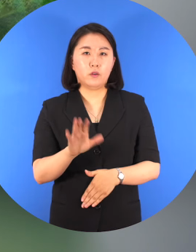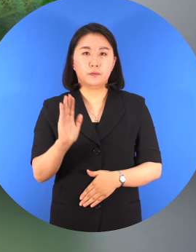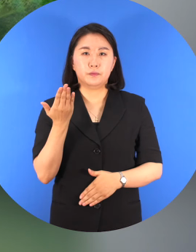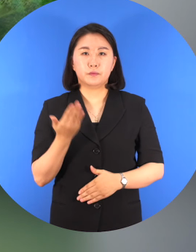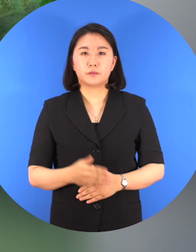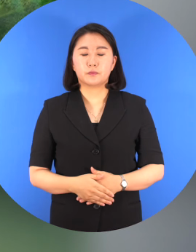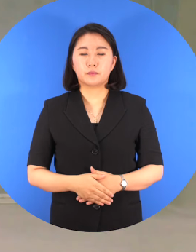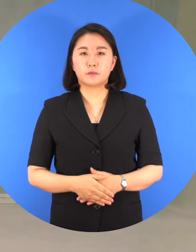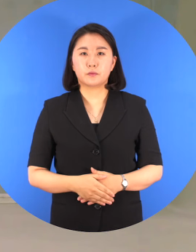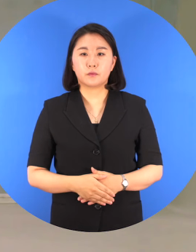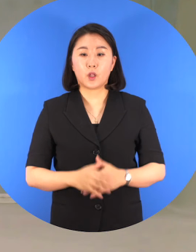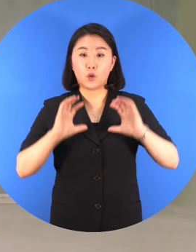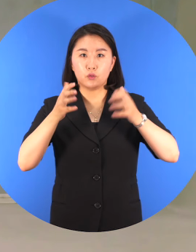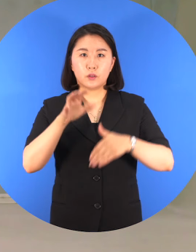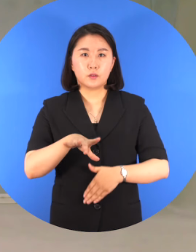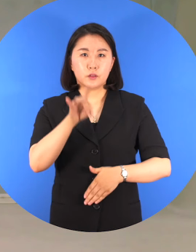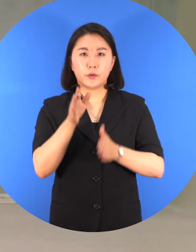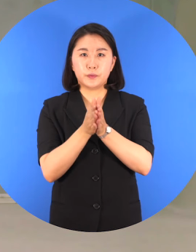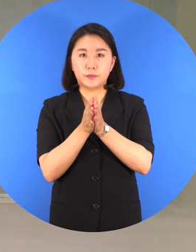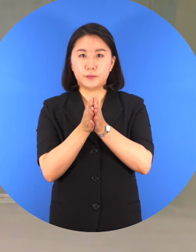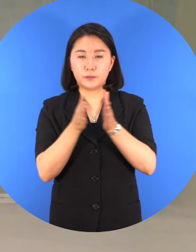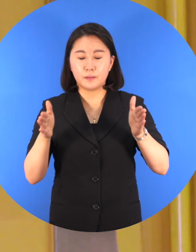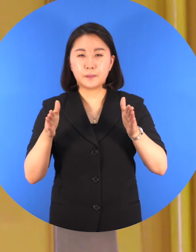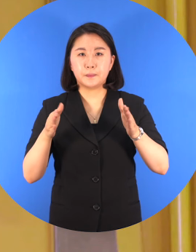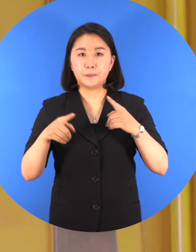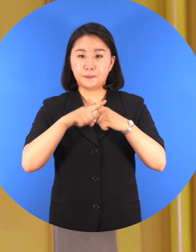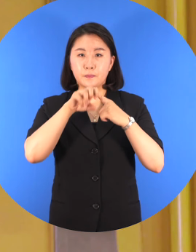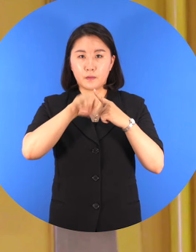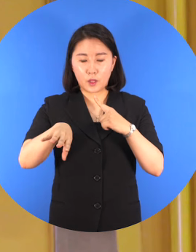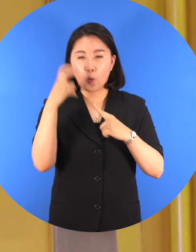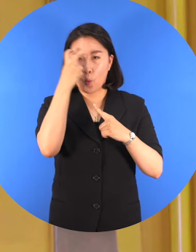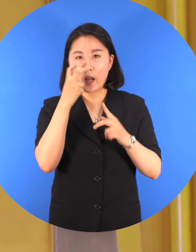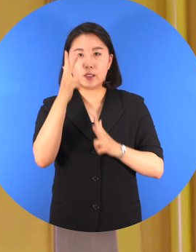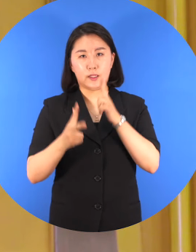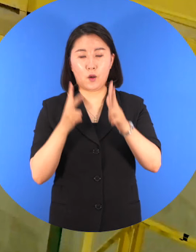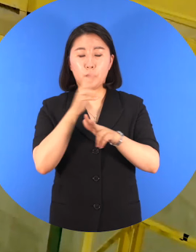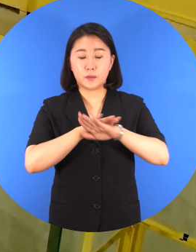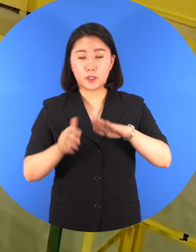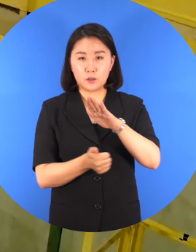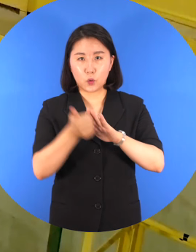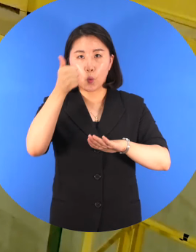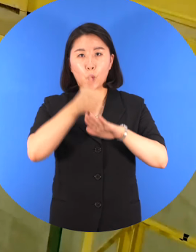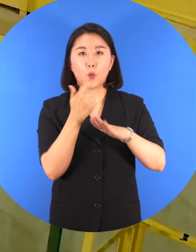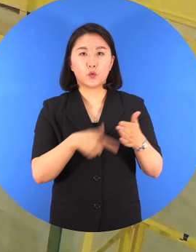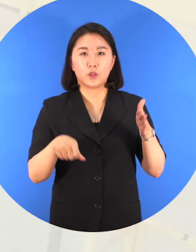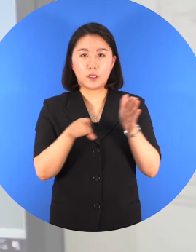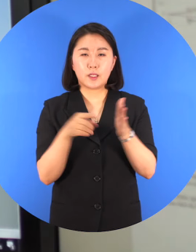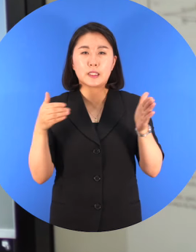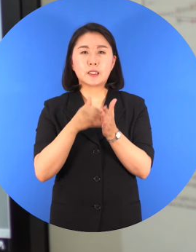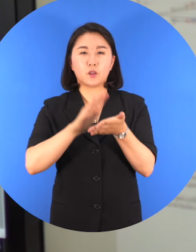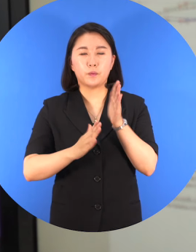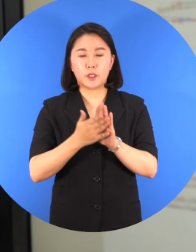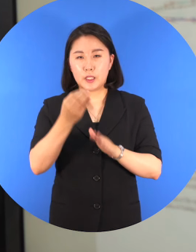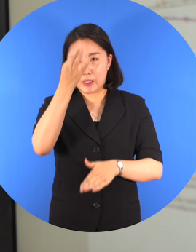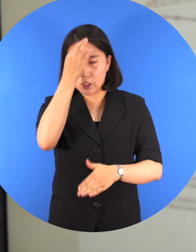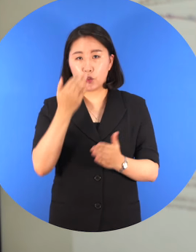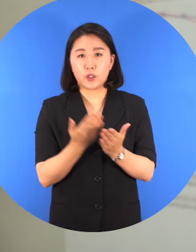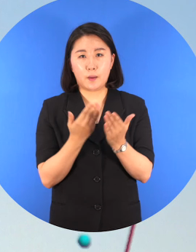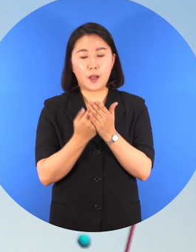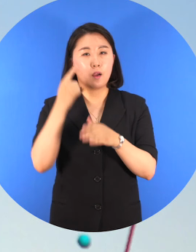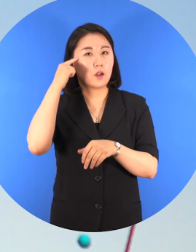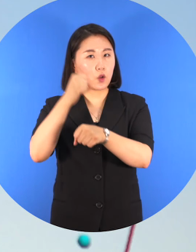것입니다. 국내 최초로 시행되는 방사성 폐기물 관리 사업이 성공하기 위해서는 끊임없는 기술